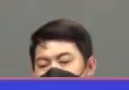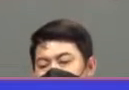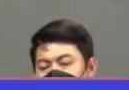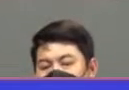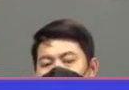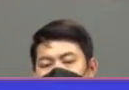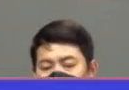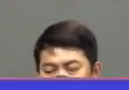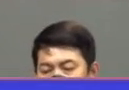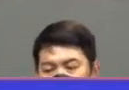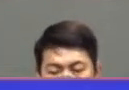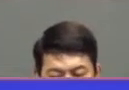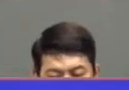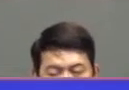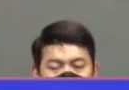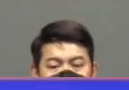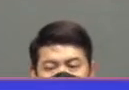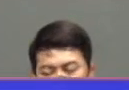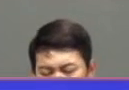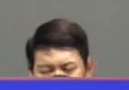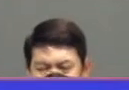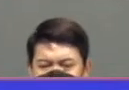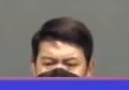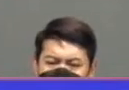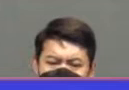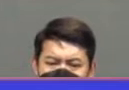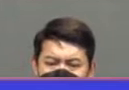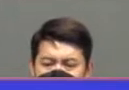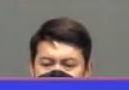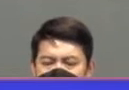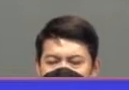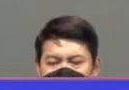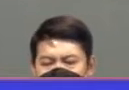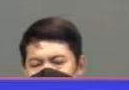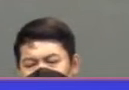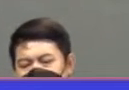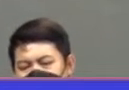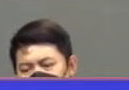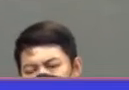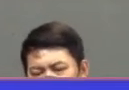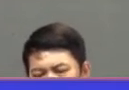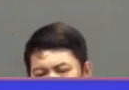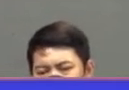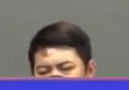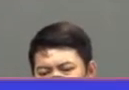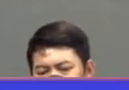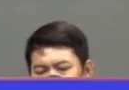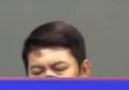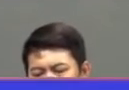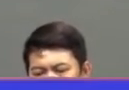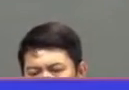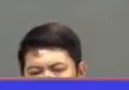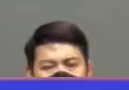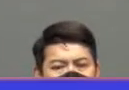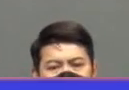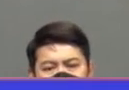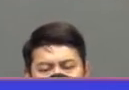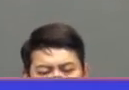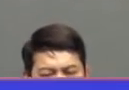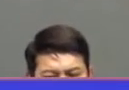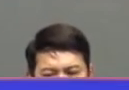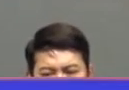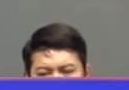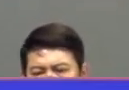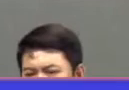การได้ด้วยนะคะโดยเฉพาะเรื่องของการกระตุ้นเศรษฐกิจส่วนสำคัญในการขับเคลื่อนเศรษฐกิจของประเทศไปควบคู่กันแบบนี้นะคะซึ่งค